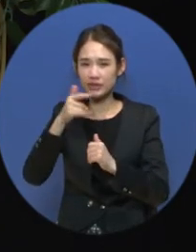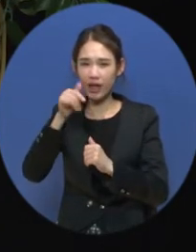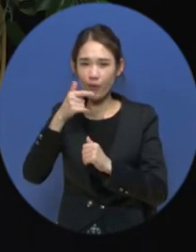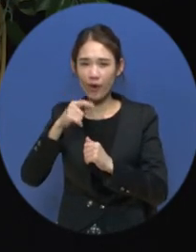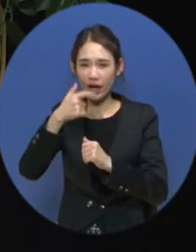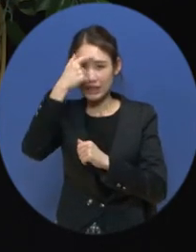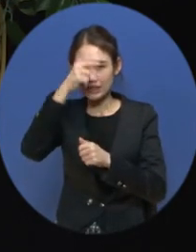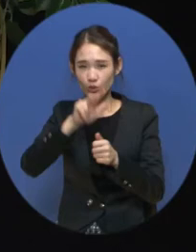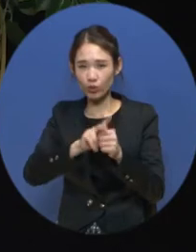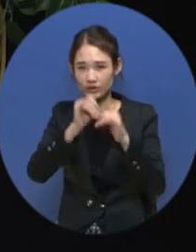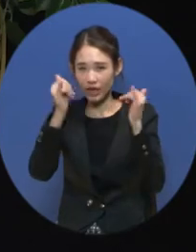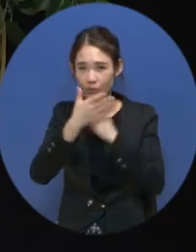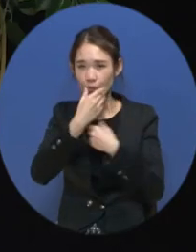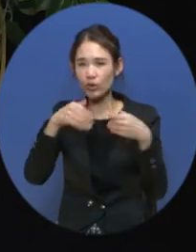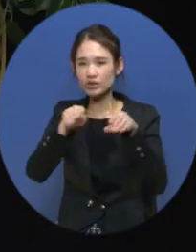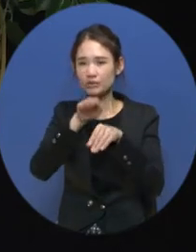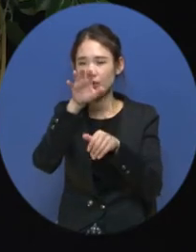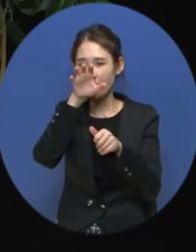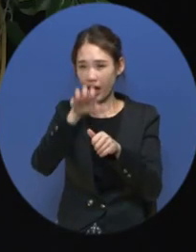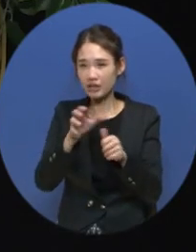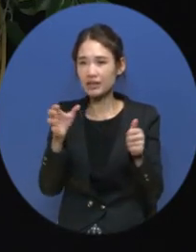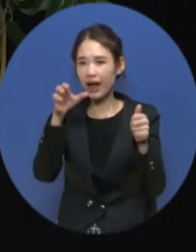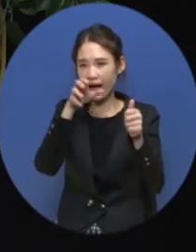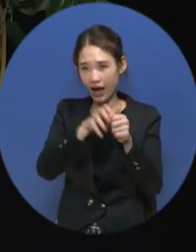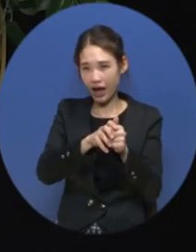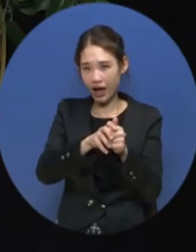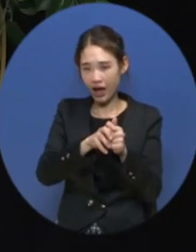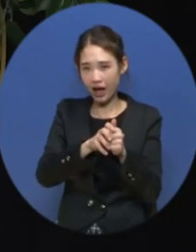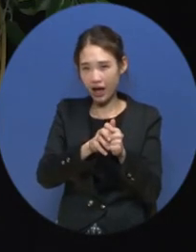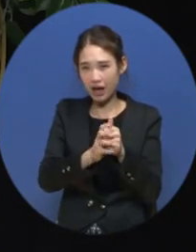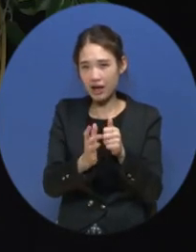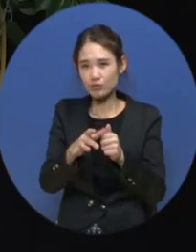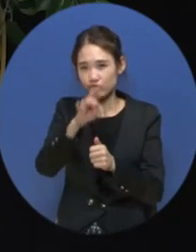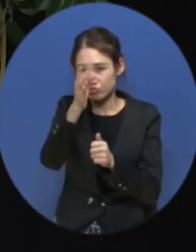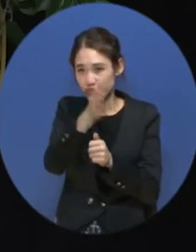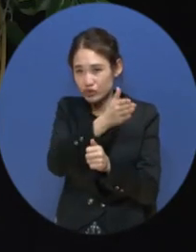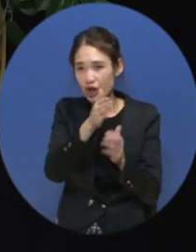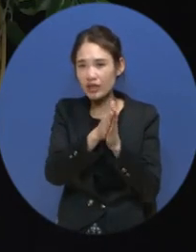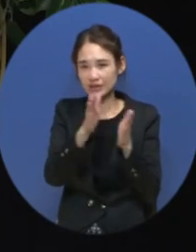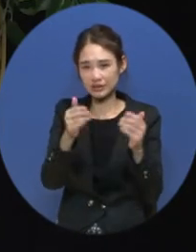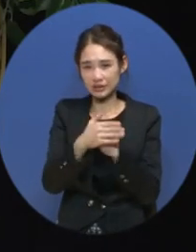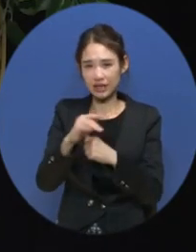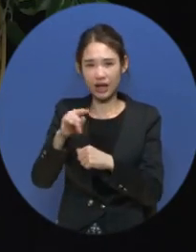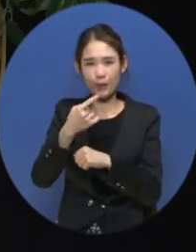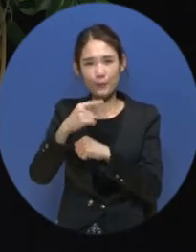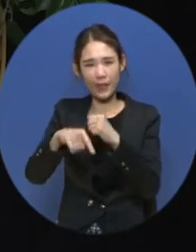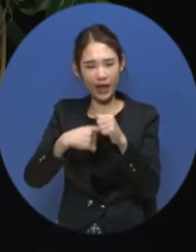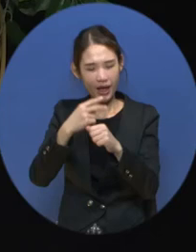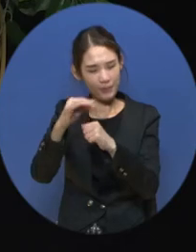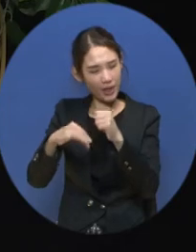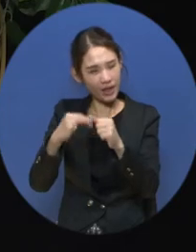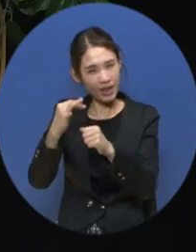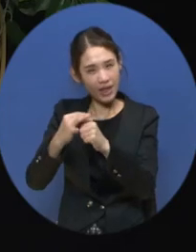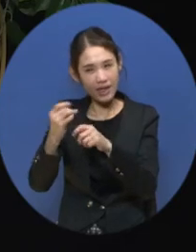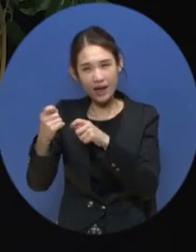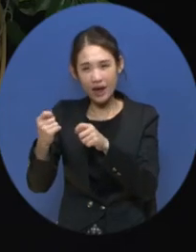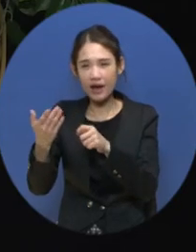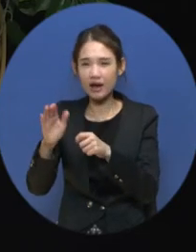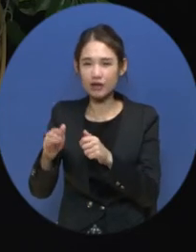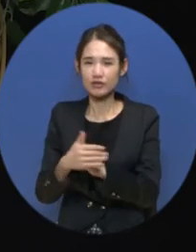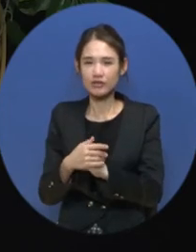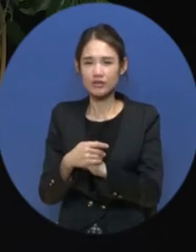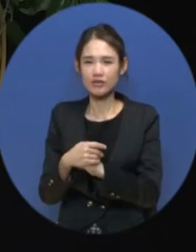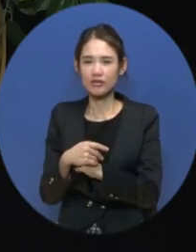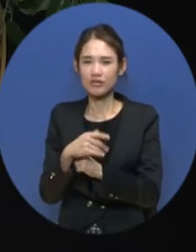사회복지관에서 타가의 개념으로 시작해서 우리의 긴 역사는 굉장히 100여 년이 곧 되어가요. 그렇지만